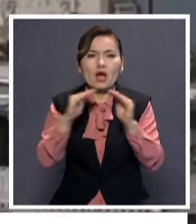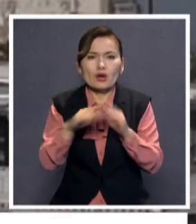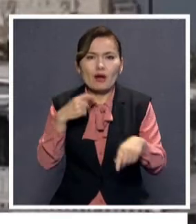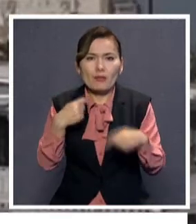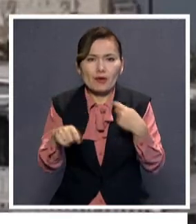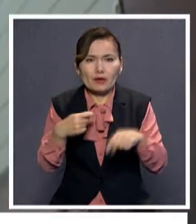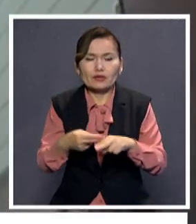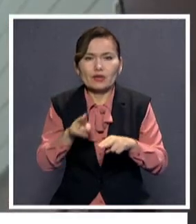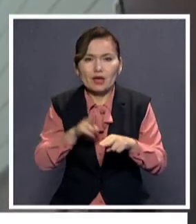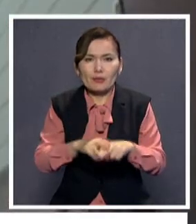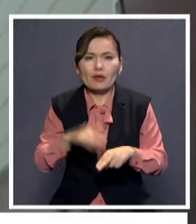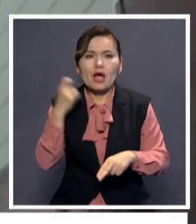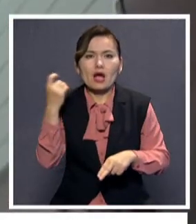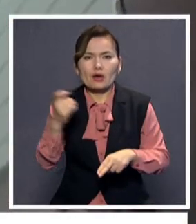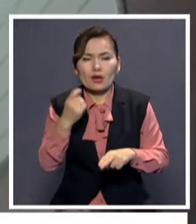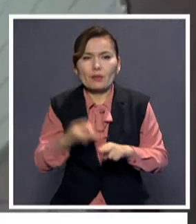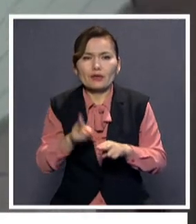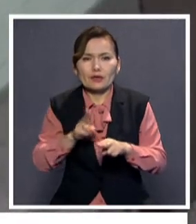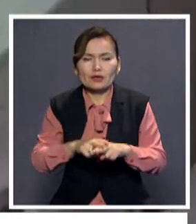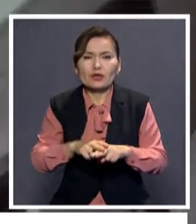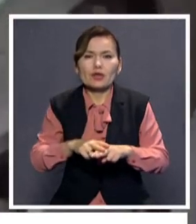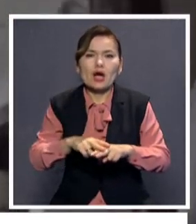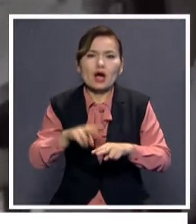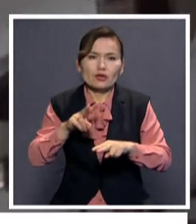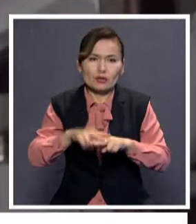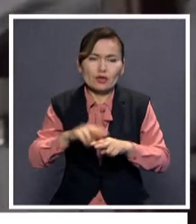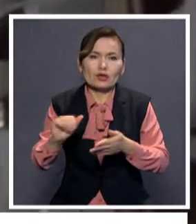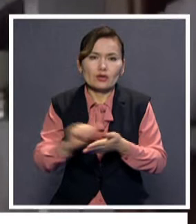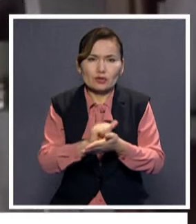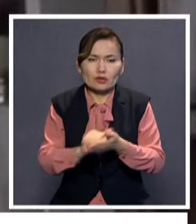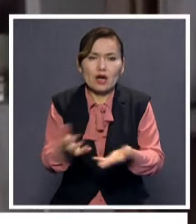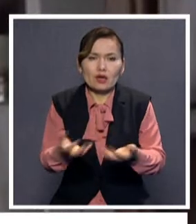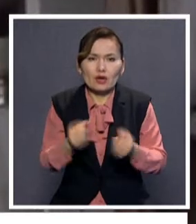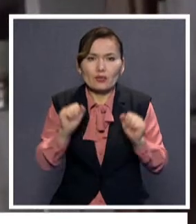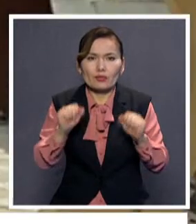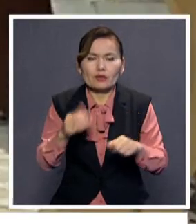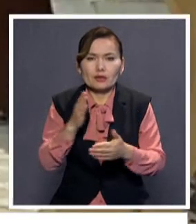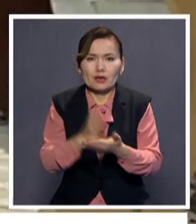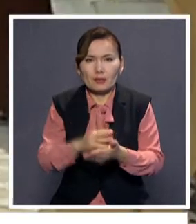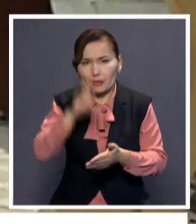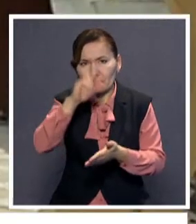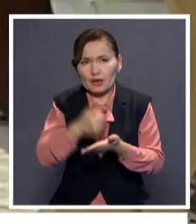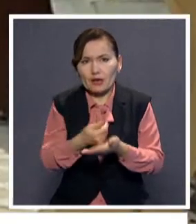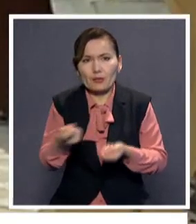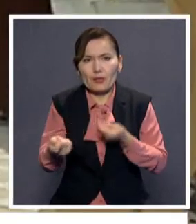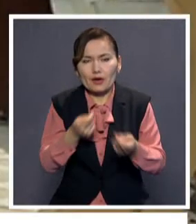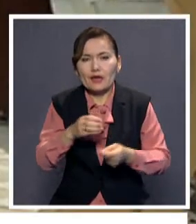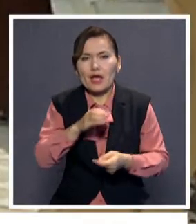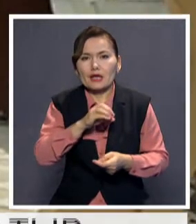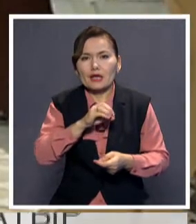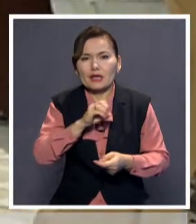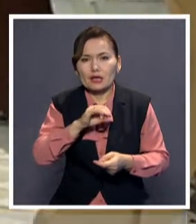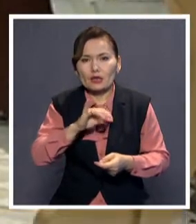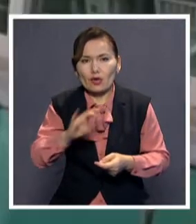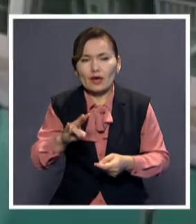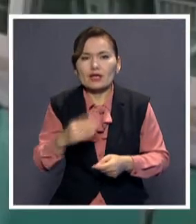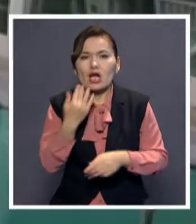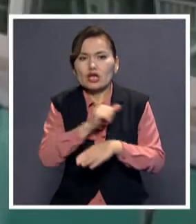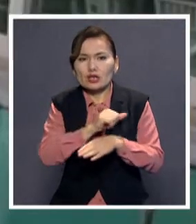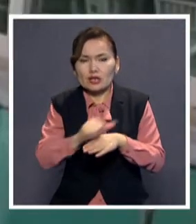жаңа үйлердің иелері түрік төлқұжатын алуға мүмкіндігі бар. Өйткені жақында президент Режеп Тайып Ердоған